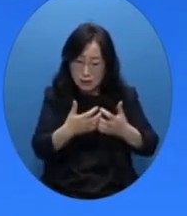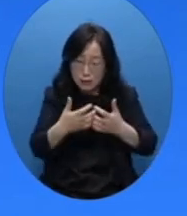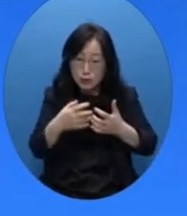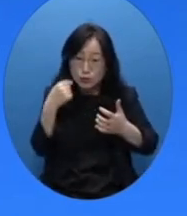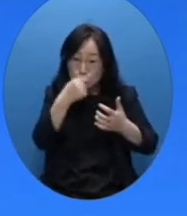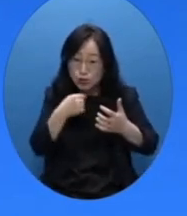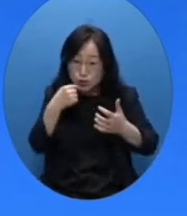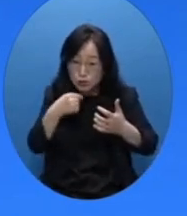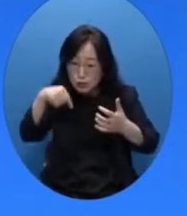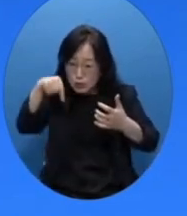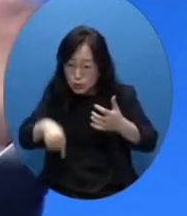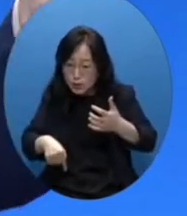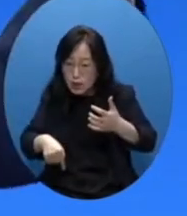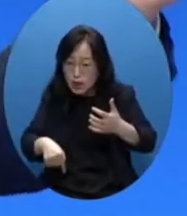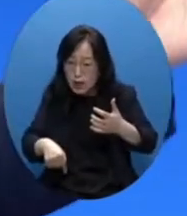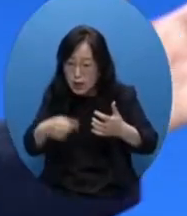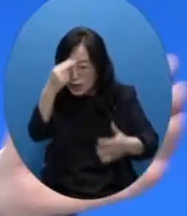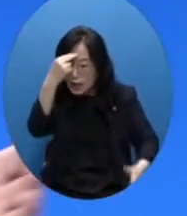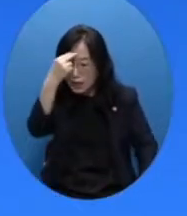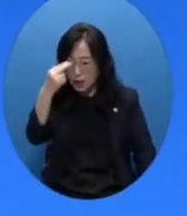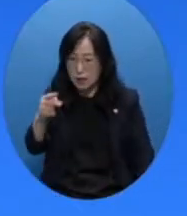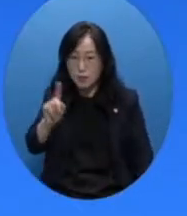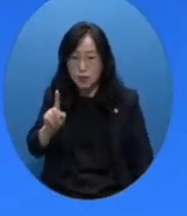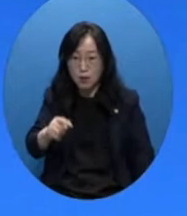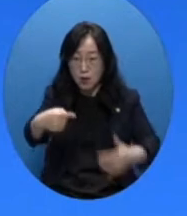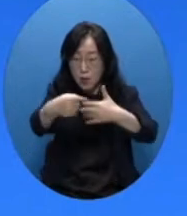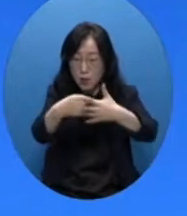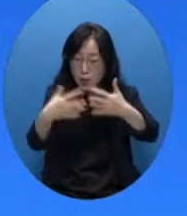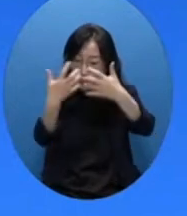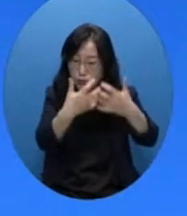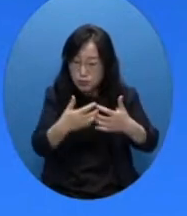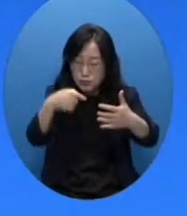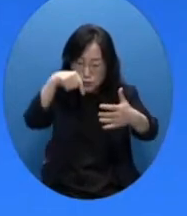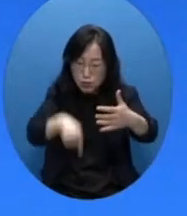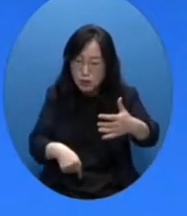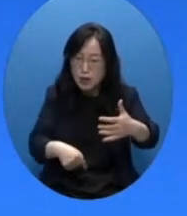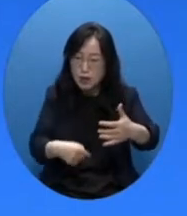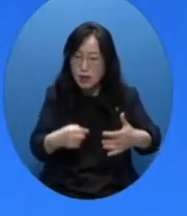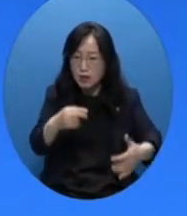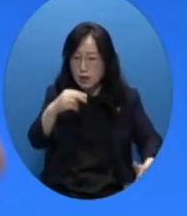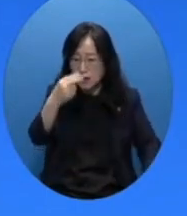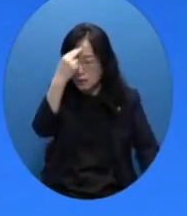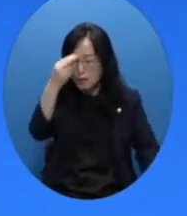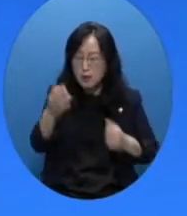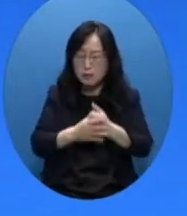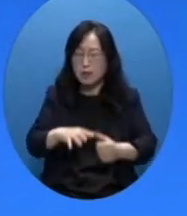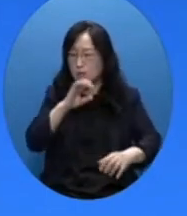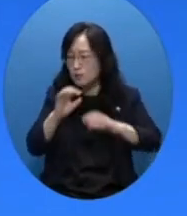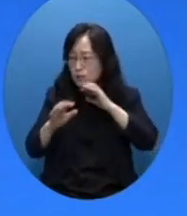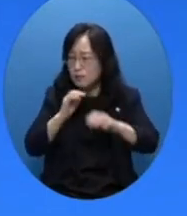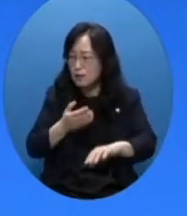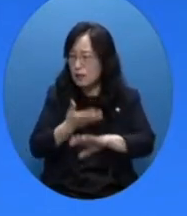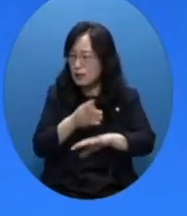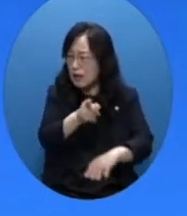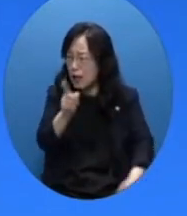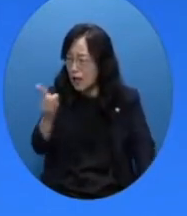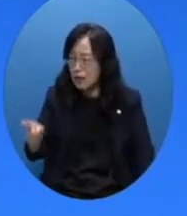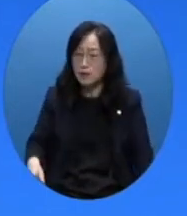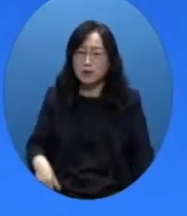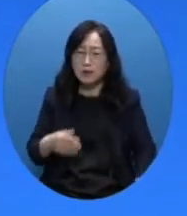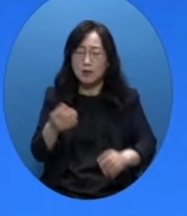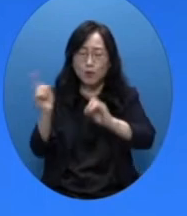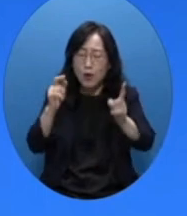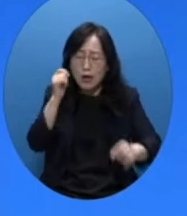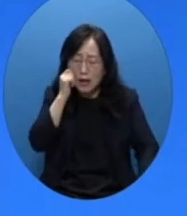뭐냐면 우리 마음의 자세입니다. 이렇게 풍요로움 속에 살면서도 불평하고 원망하고 남탓하고 못 살겠다고 그러고